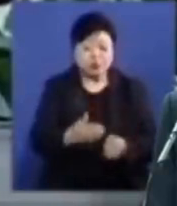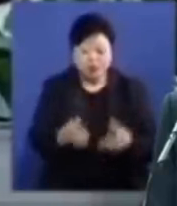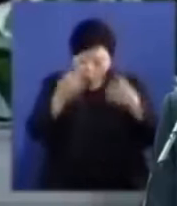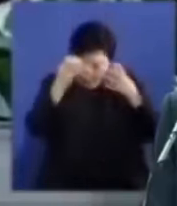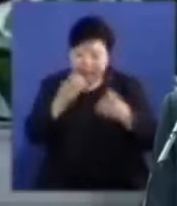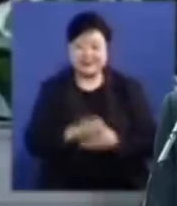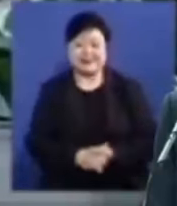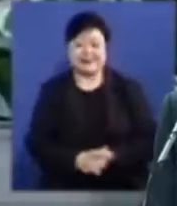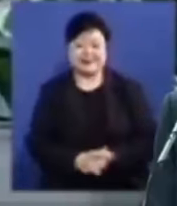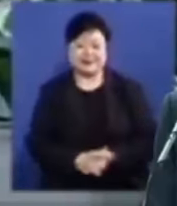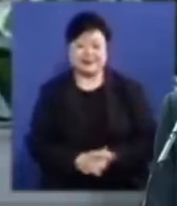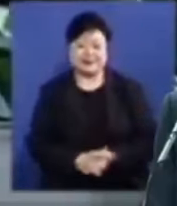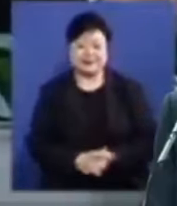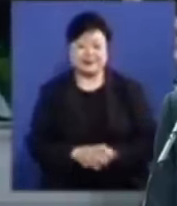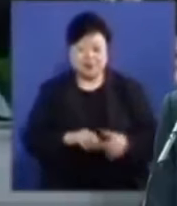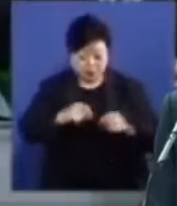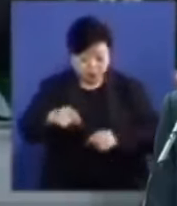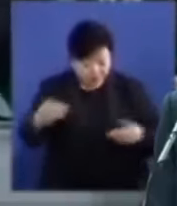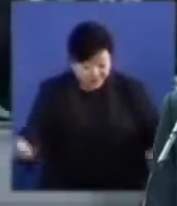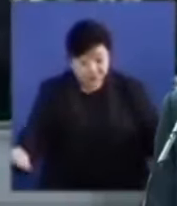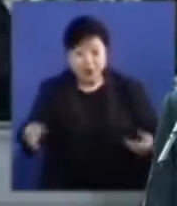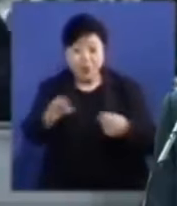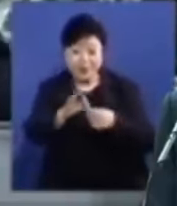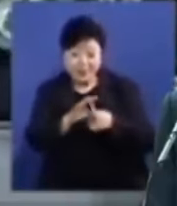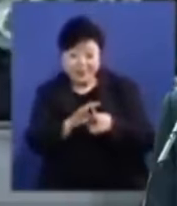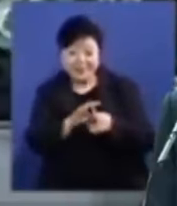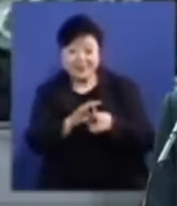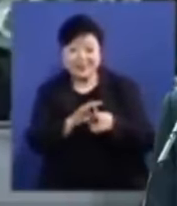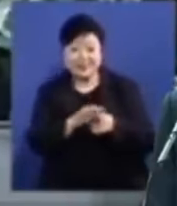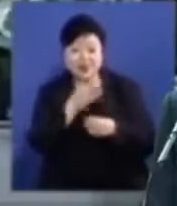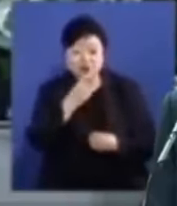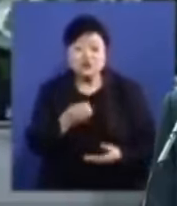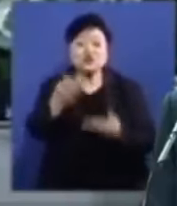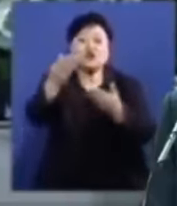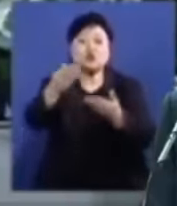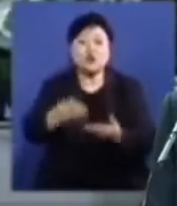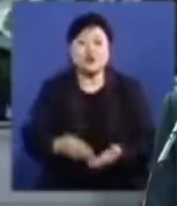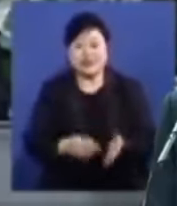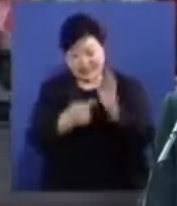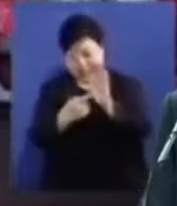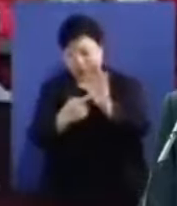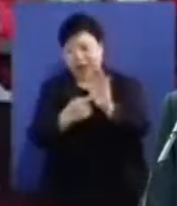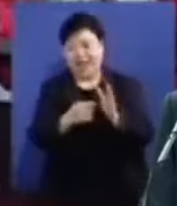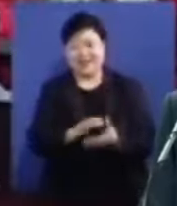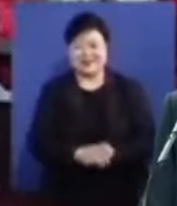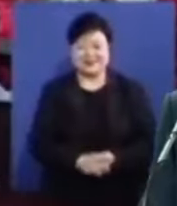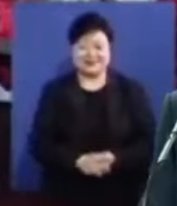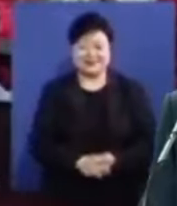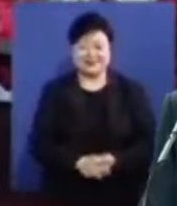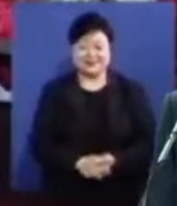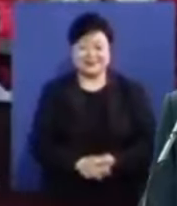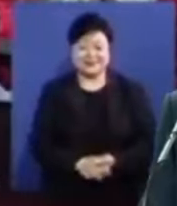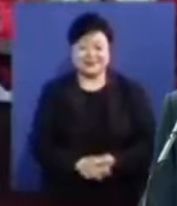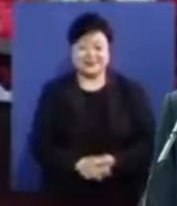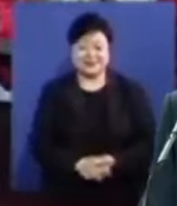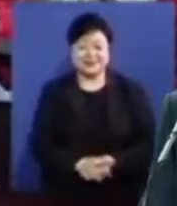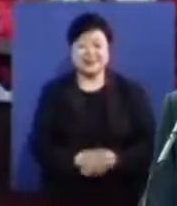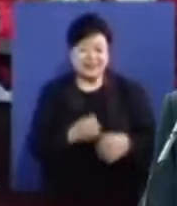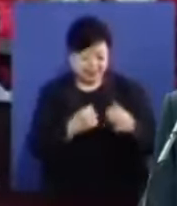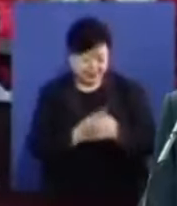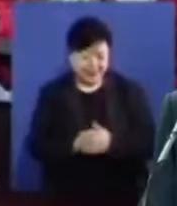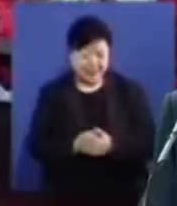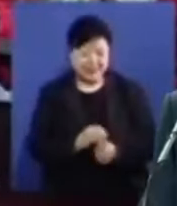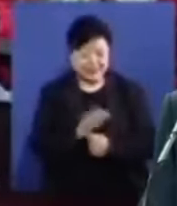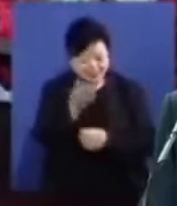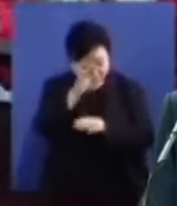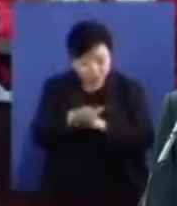고난입니다. 보자기를 싹 펼치면 축복이 쏟아져 나오는 것입니다. 그러므로